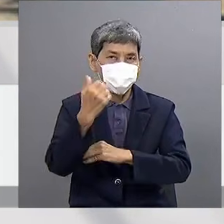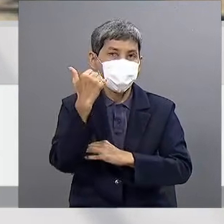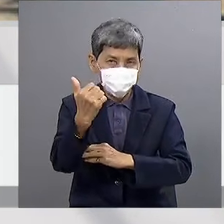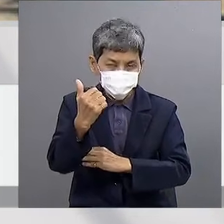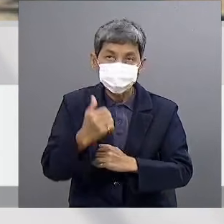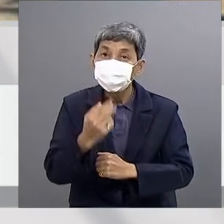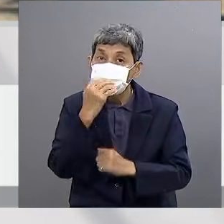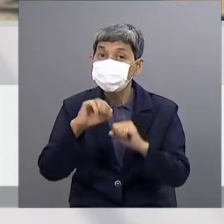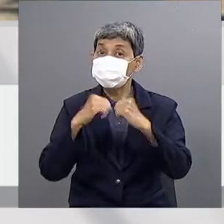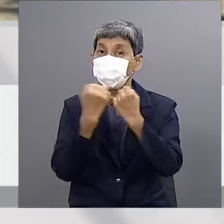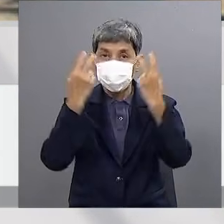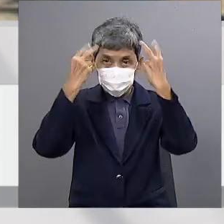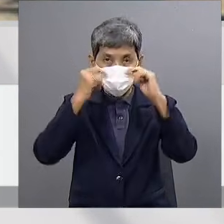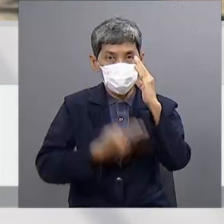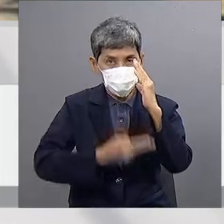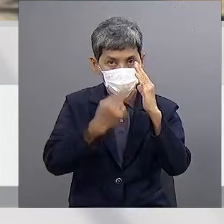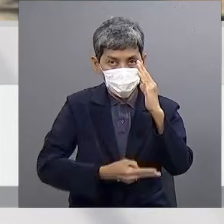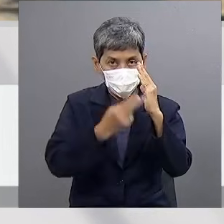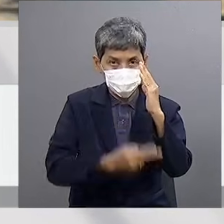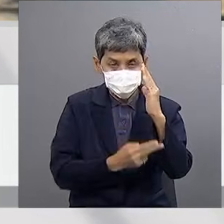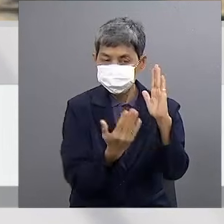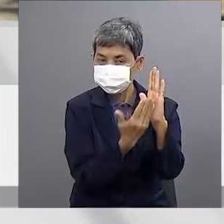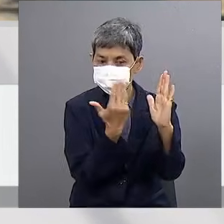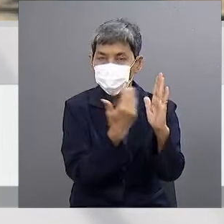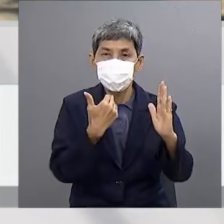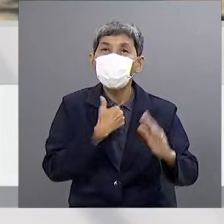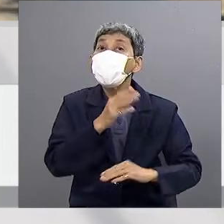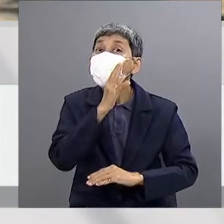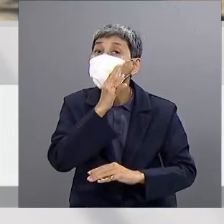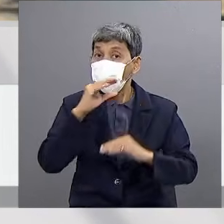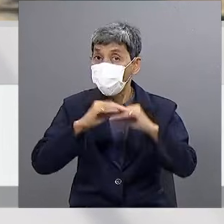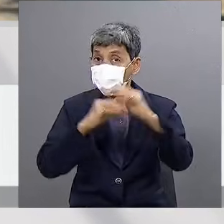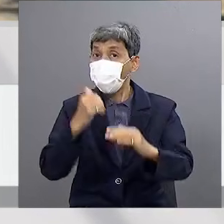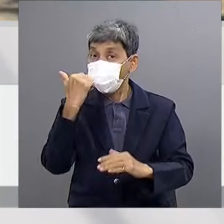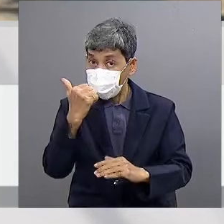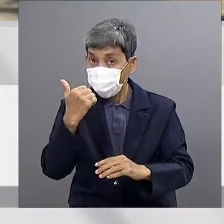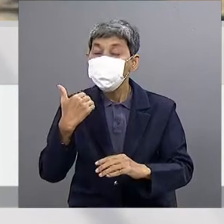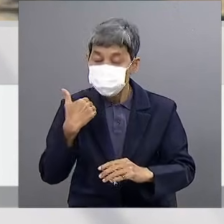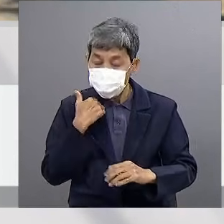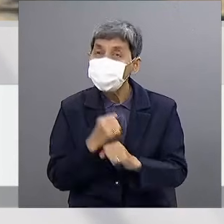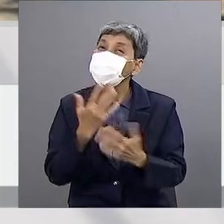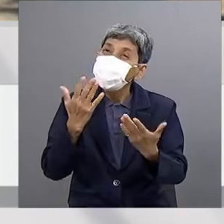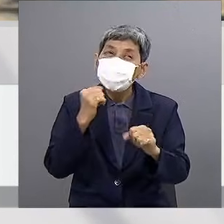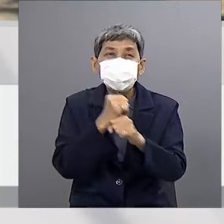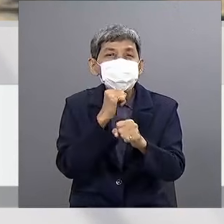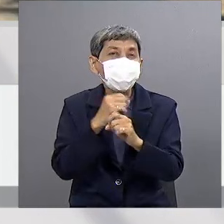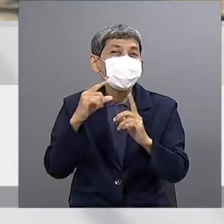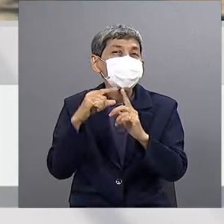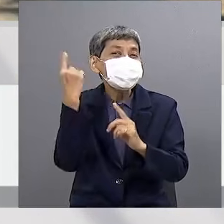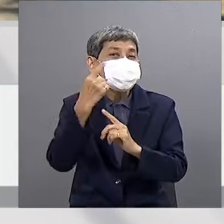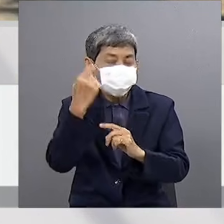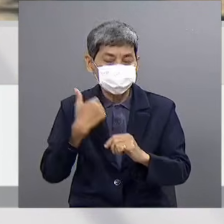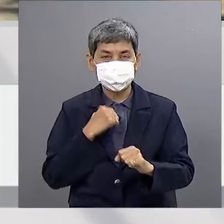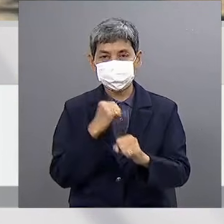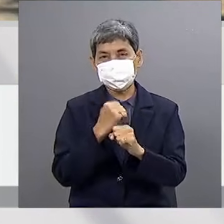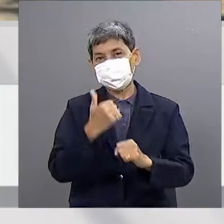มโรงแรมไทยภาคตะวันตกค่ะก็บอกว่าถ้าเริ่มโครงการเราเที่ยวด้วยกันแล้วเนี่ยนะคะหรือว่าทัวร์เที่ยวไทยเนี่ยมันจะส่งผลให้เกิด